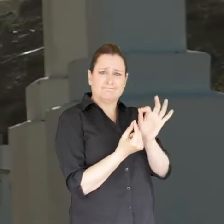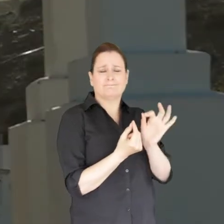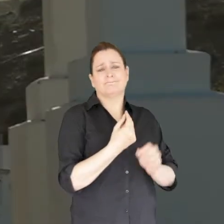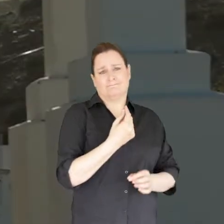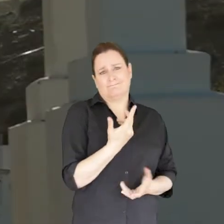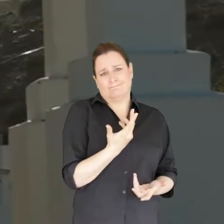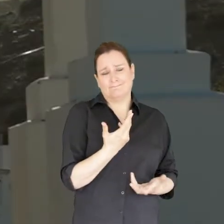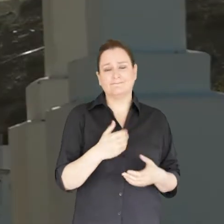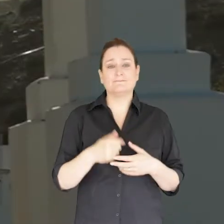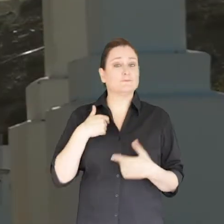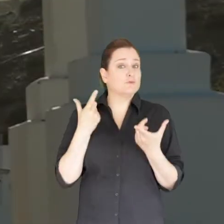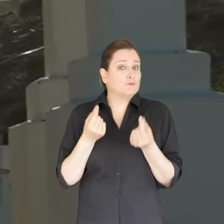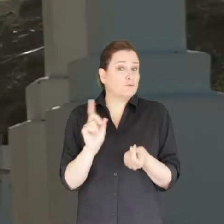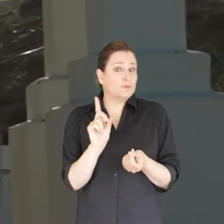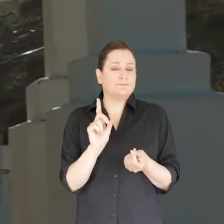blikkies